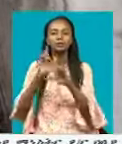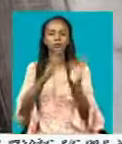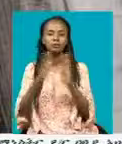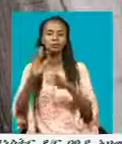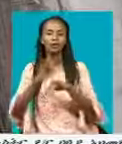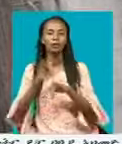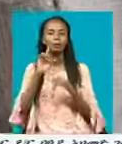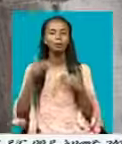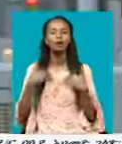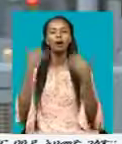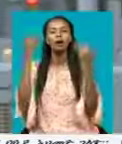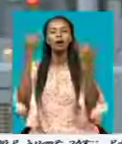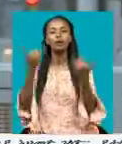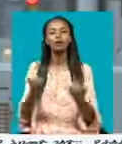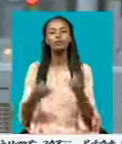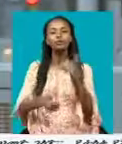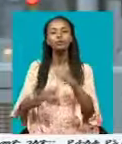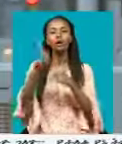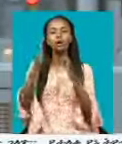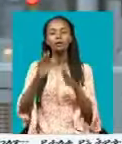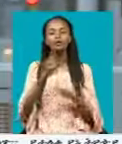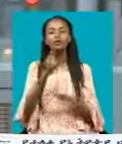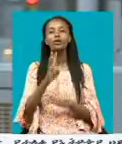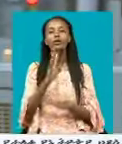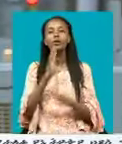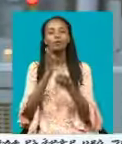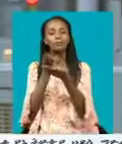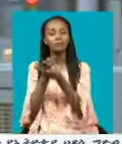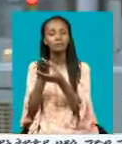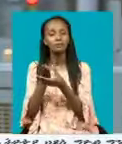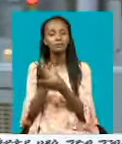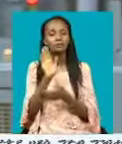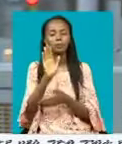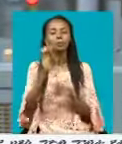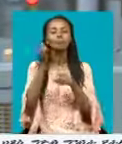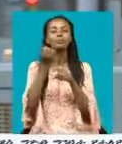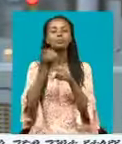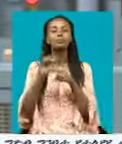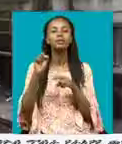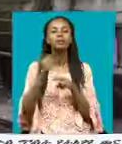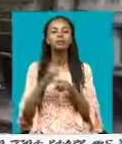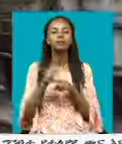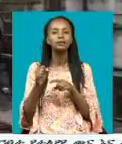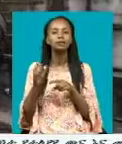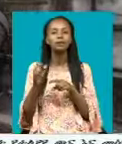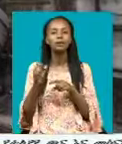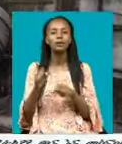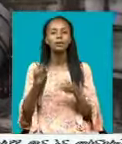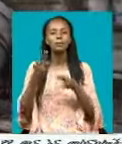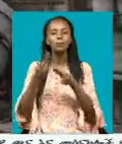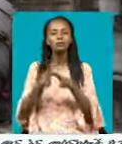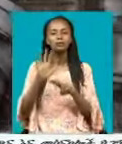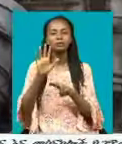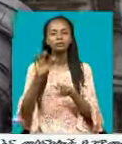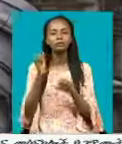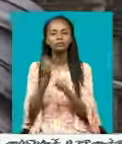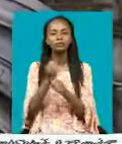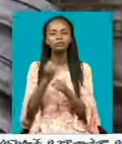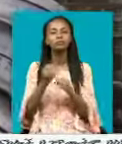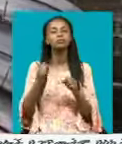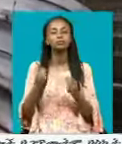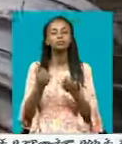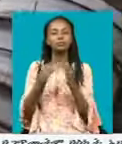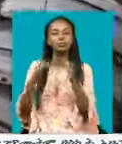ስለዚህ አሁን በዋናነት የውሃ መመገቢያውን ብረት ማስቀመጡ ስራ ሞሮሌስ ያለቀ